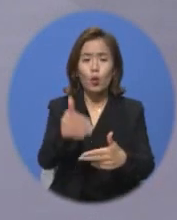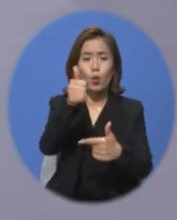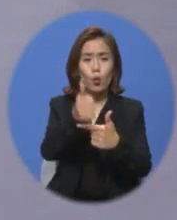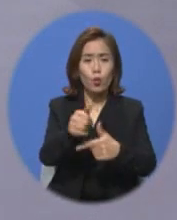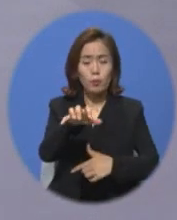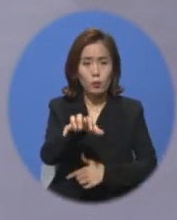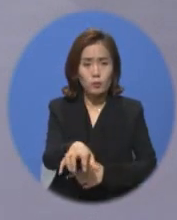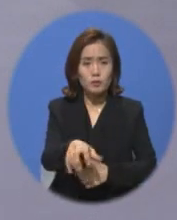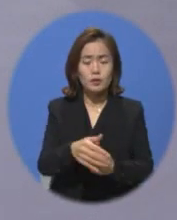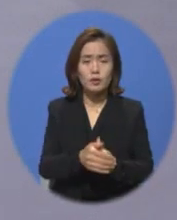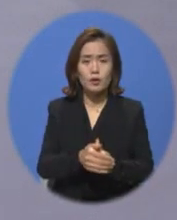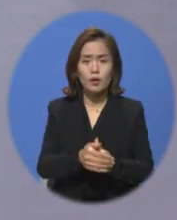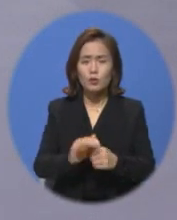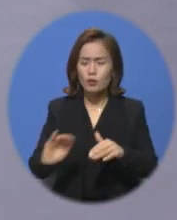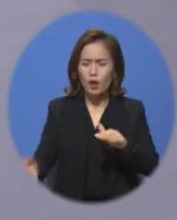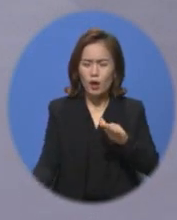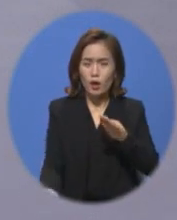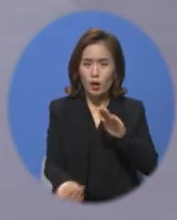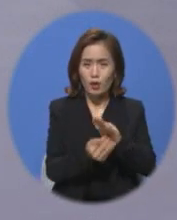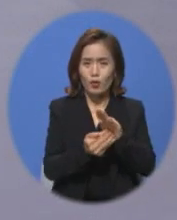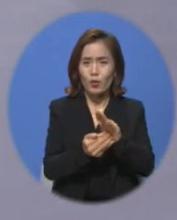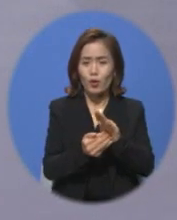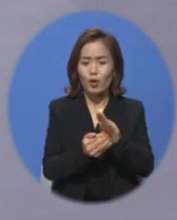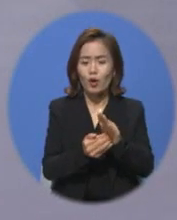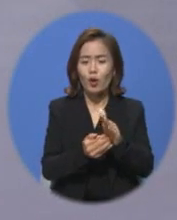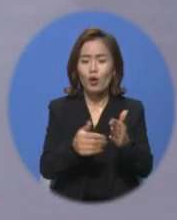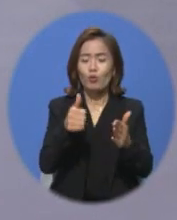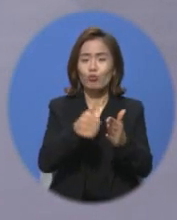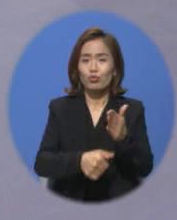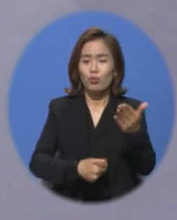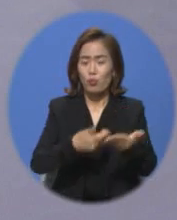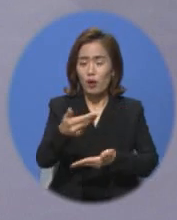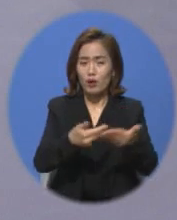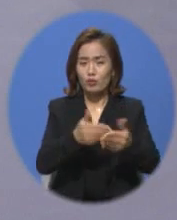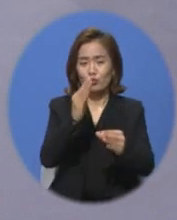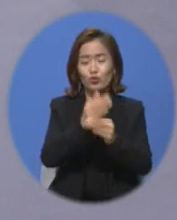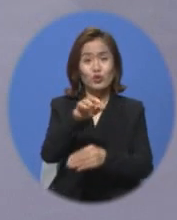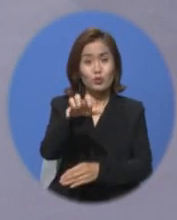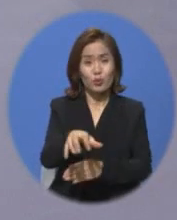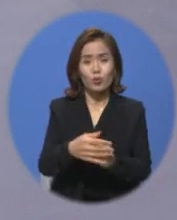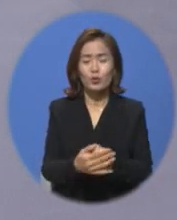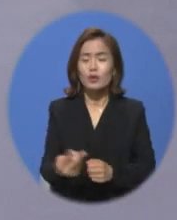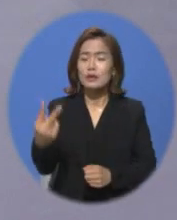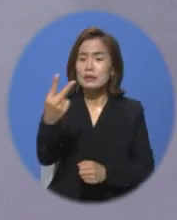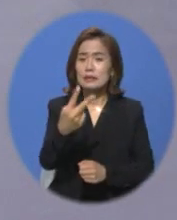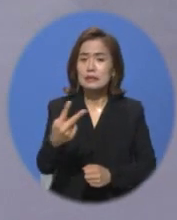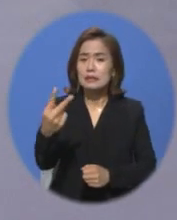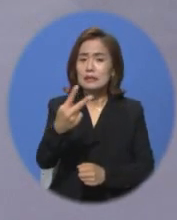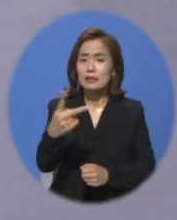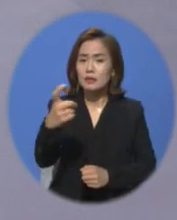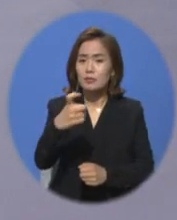100년역사동안호남지역최대의물류허브역할을해왔습니다 .하지만KTX는2010년대초반200만명이넘는승객을수송한후